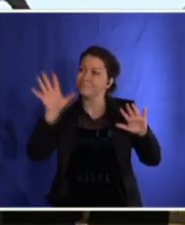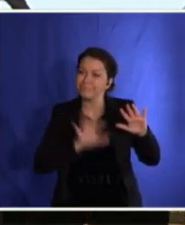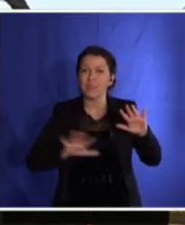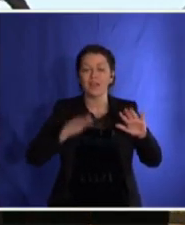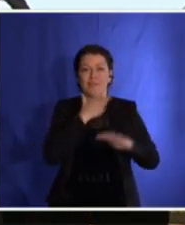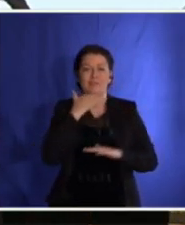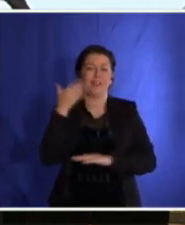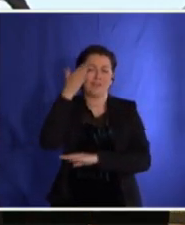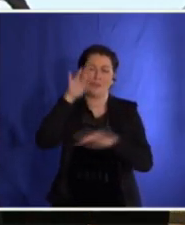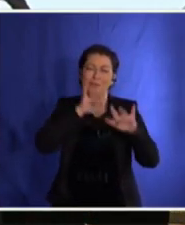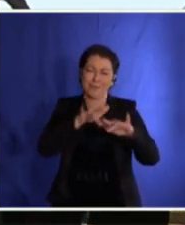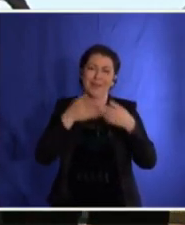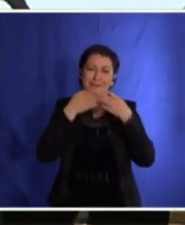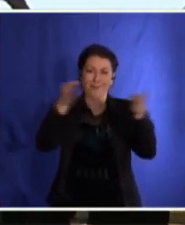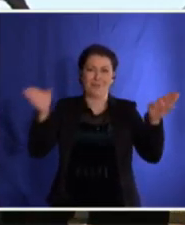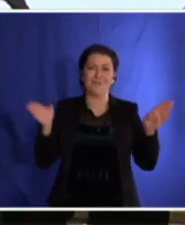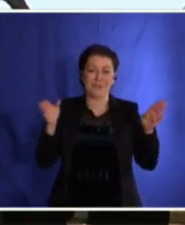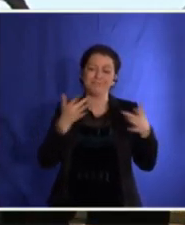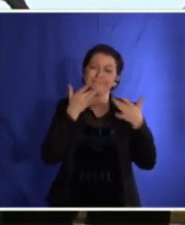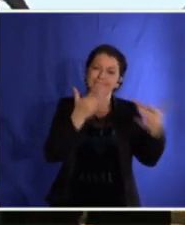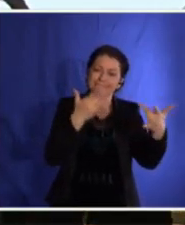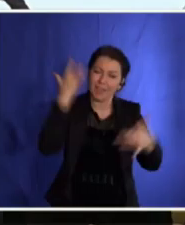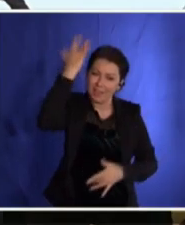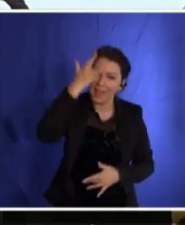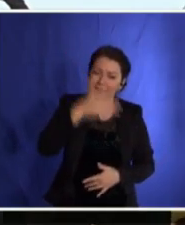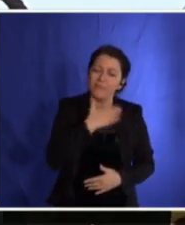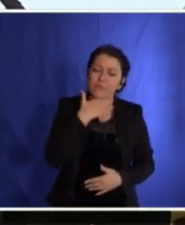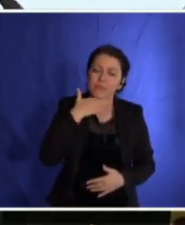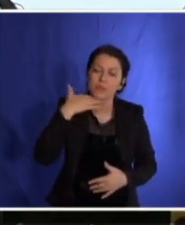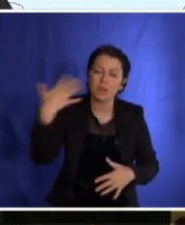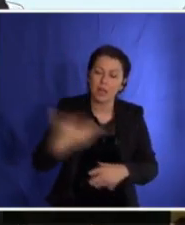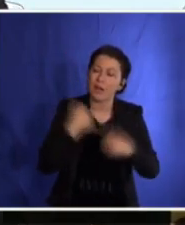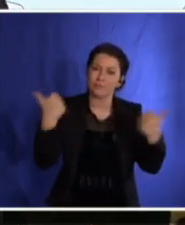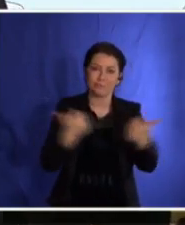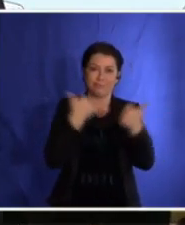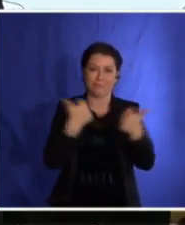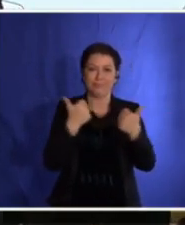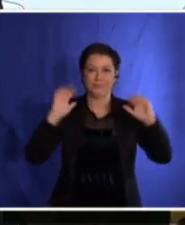Gratuliere dir, Erwin, du hast wirklich Großartiges erreicht.